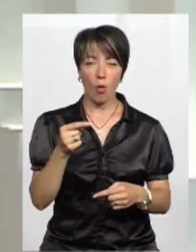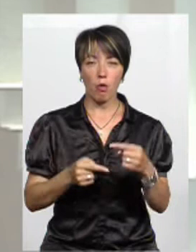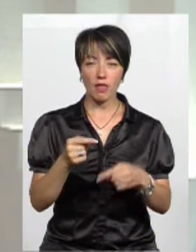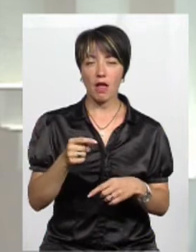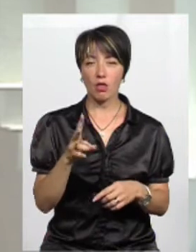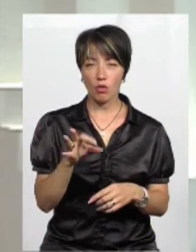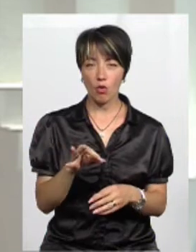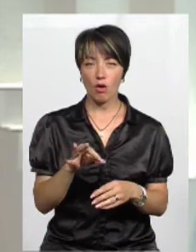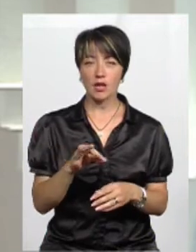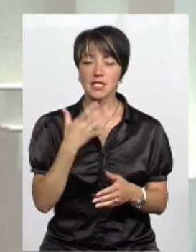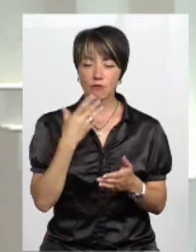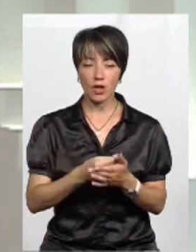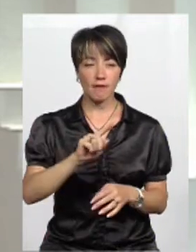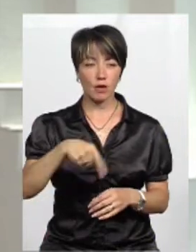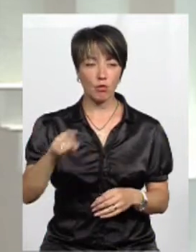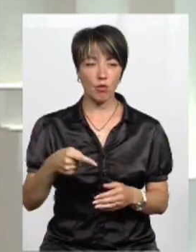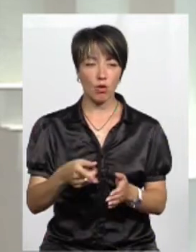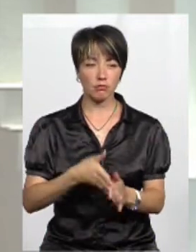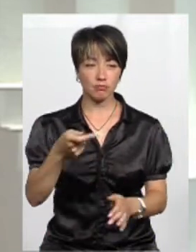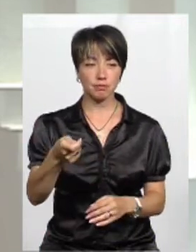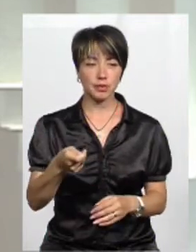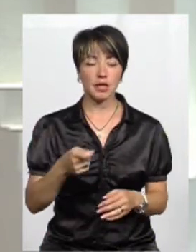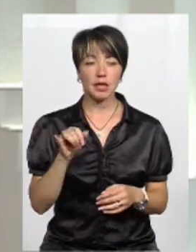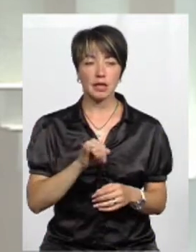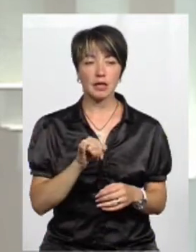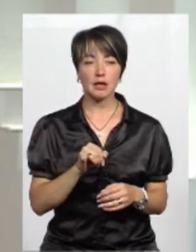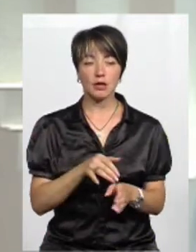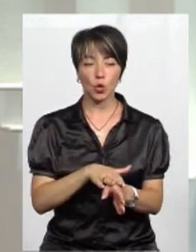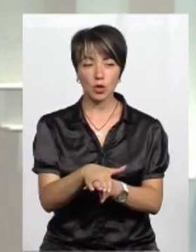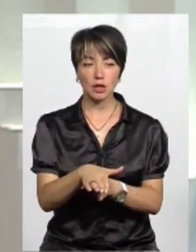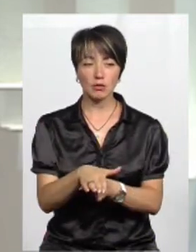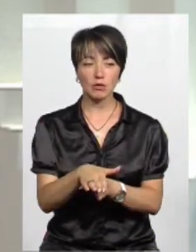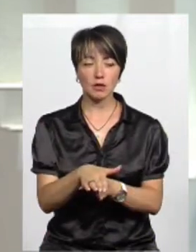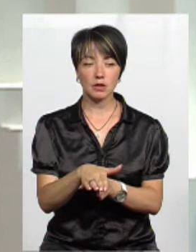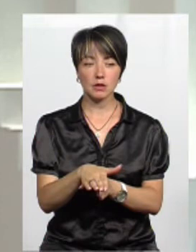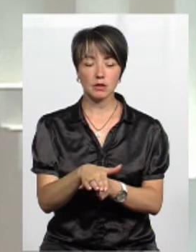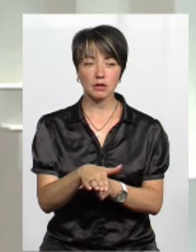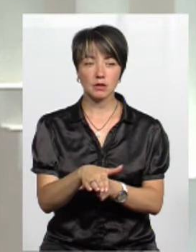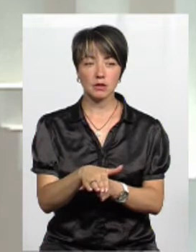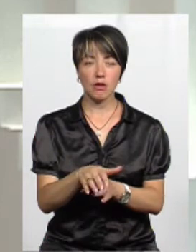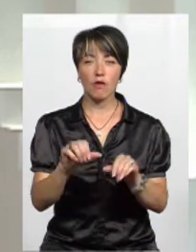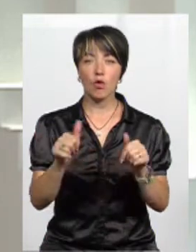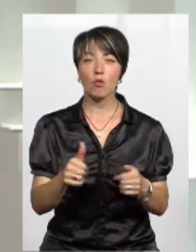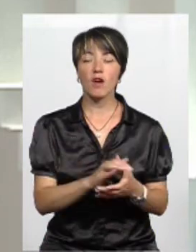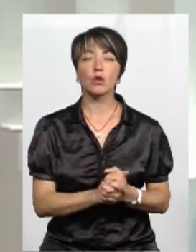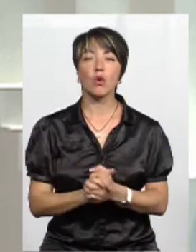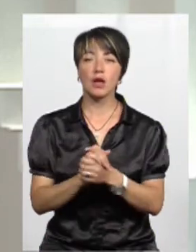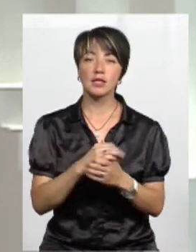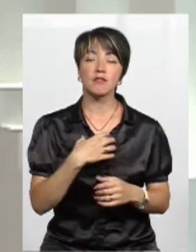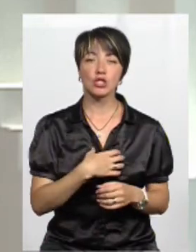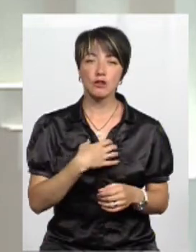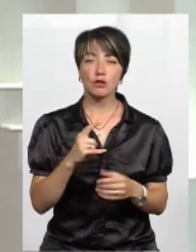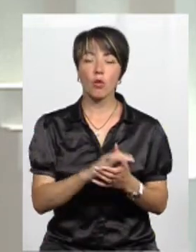ми маємо висувати виключно свої вимоги тут і дотримуватися, формувати коаліцію. Дуже важливо,